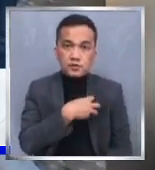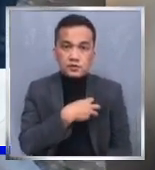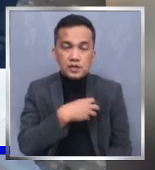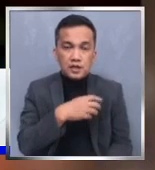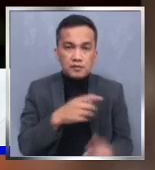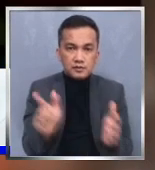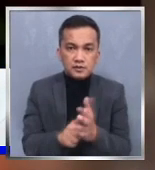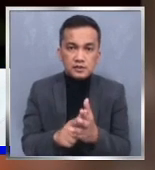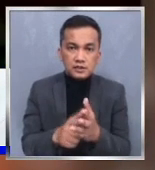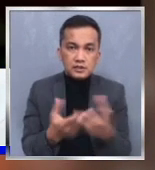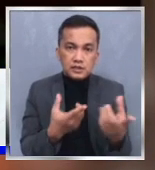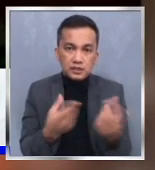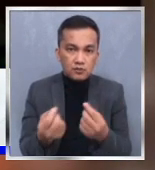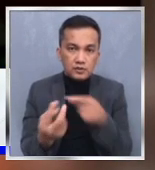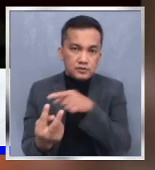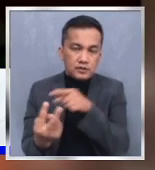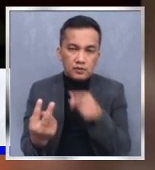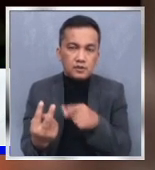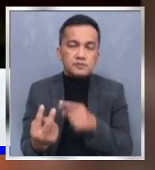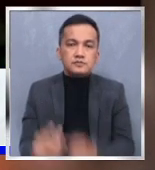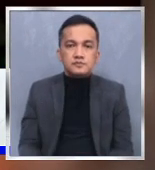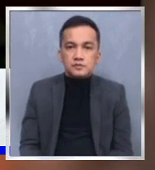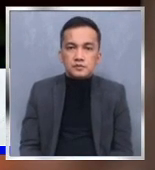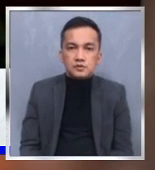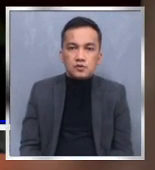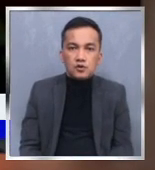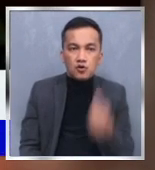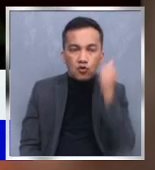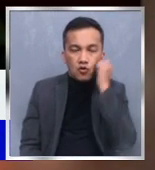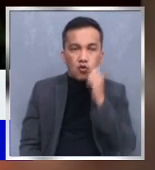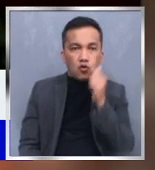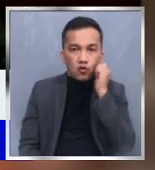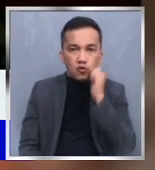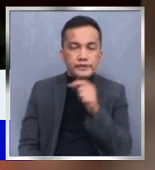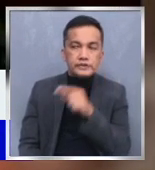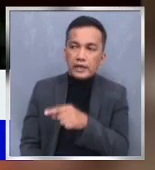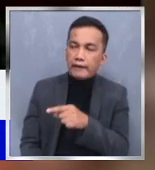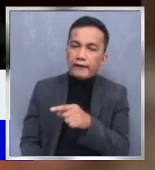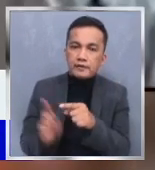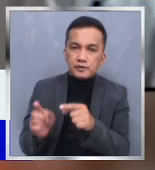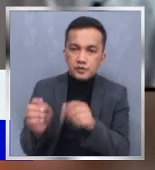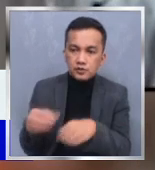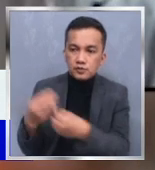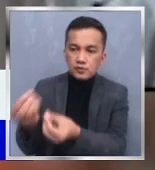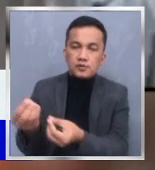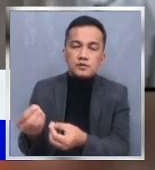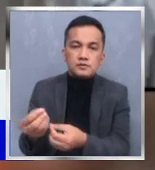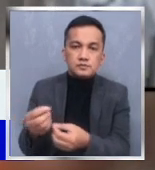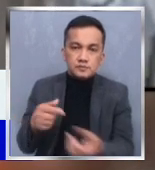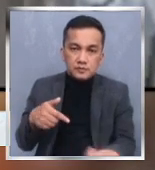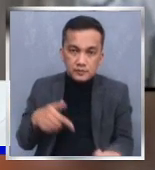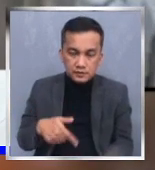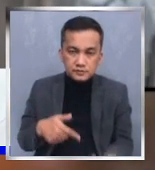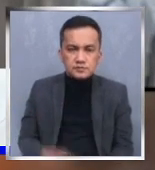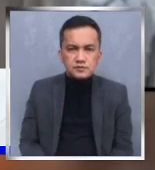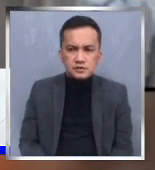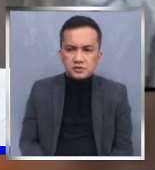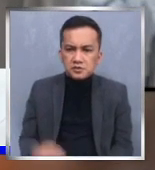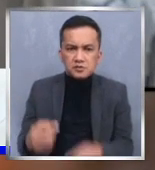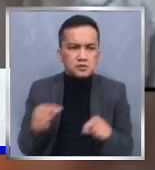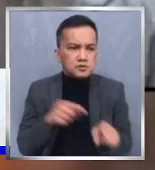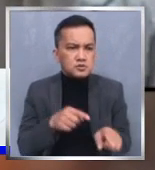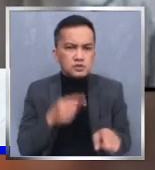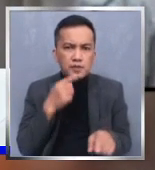ito. Madalas po siyang alukin ng mga baril. Sa una, ang sabi po ng ating